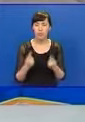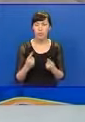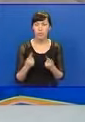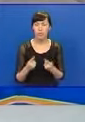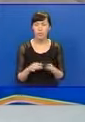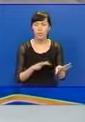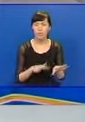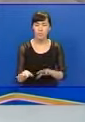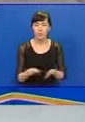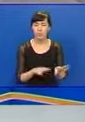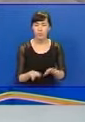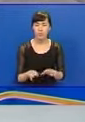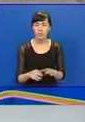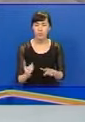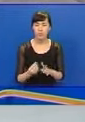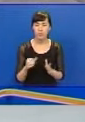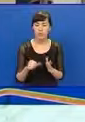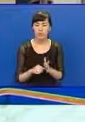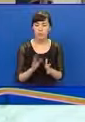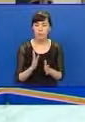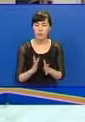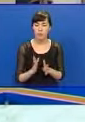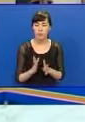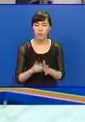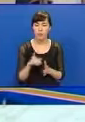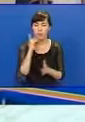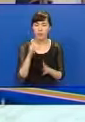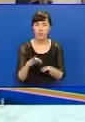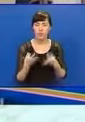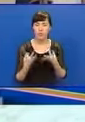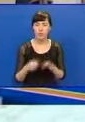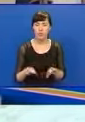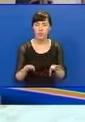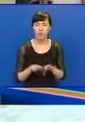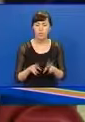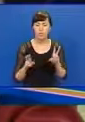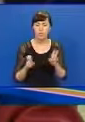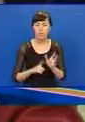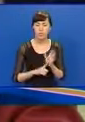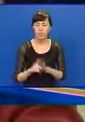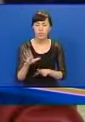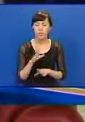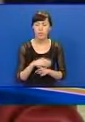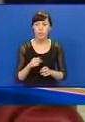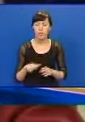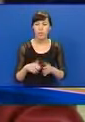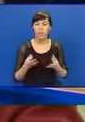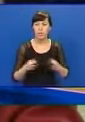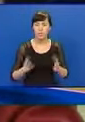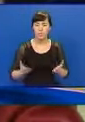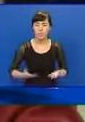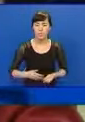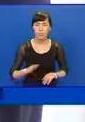өтіп жатқан мүшәйраға алғаш рет қатысуым. Жастар бейбітшілік пен тыныштықты тақырып тұздық етті. Мамыражай тіршілік пен